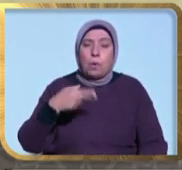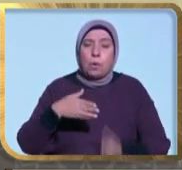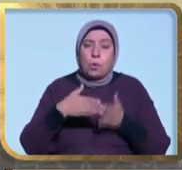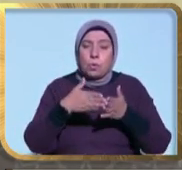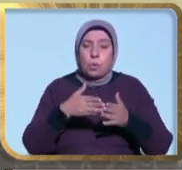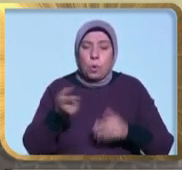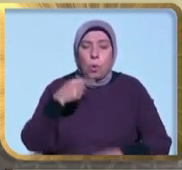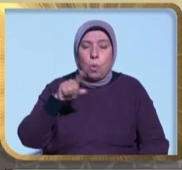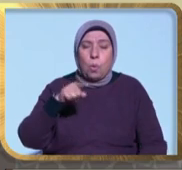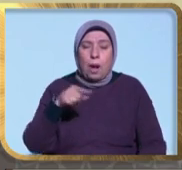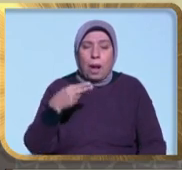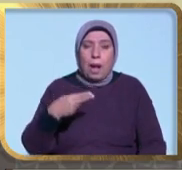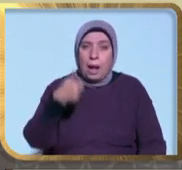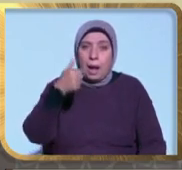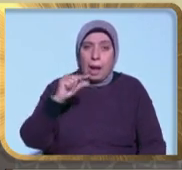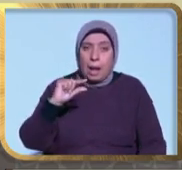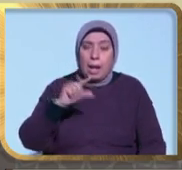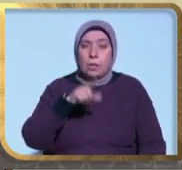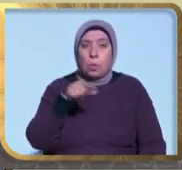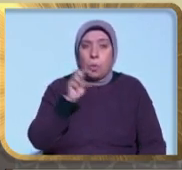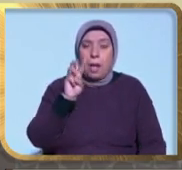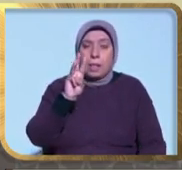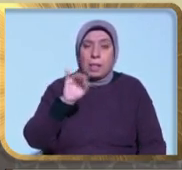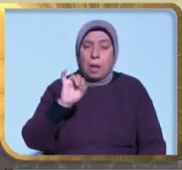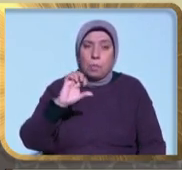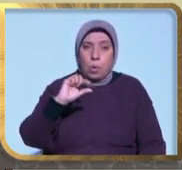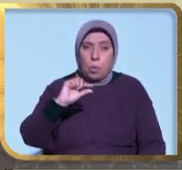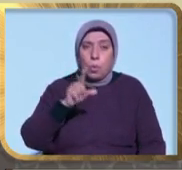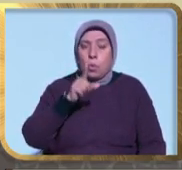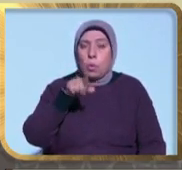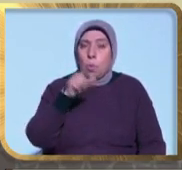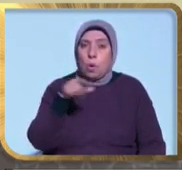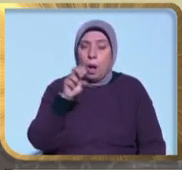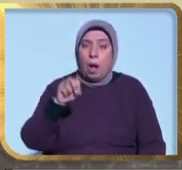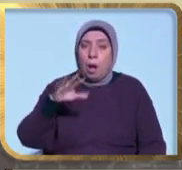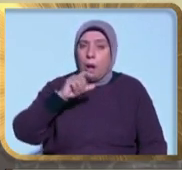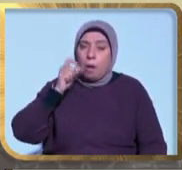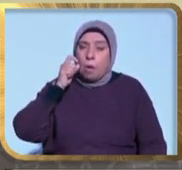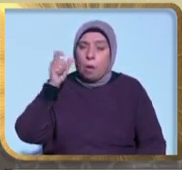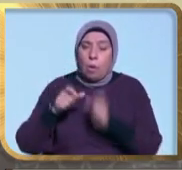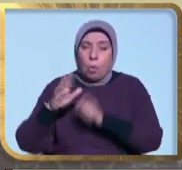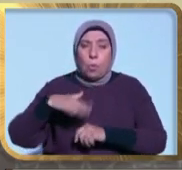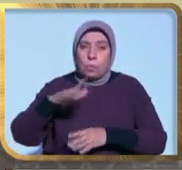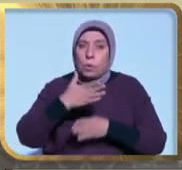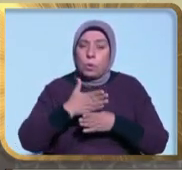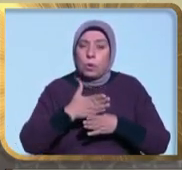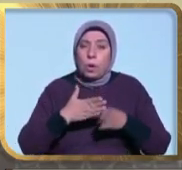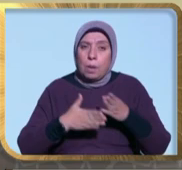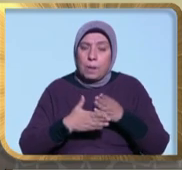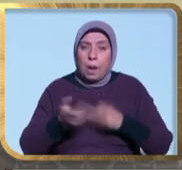وثمود وقوم ابراهيم وقوم